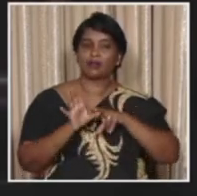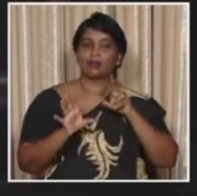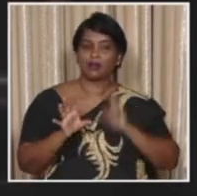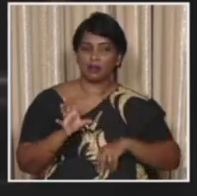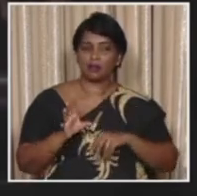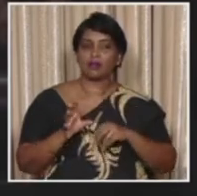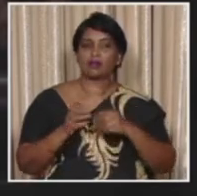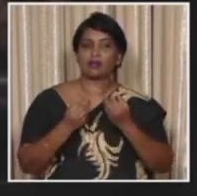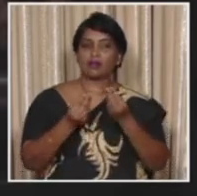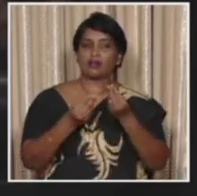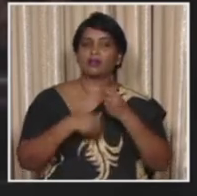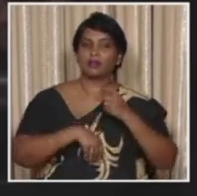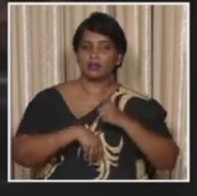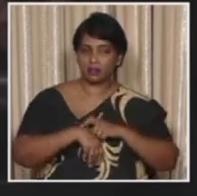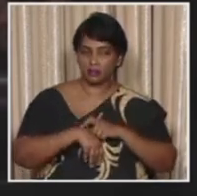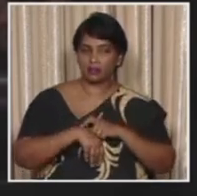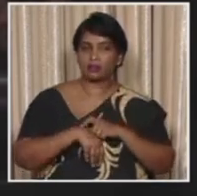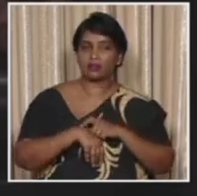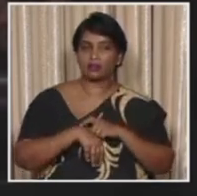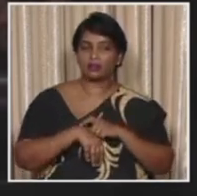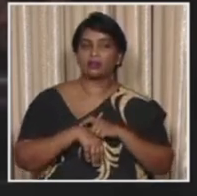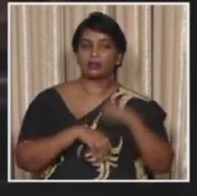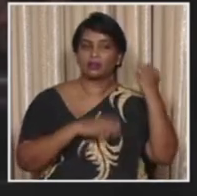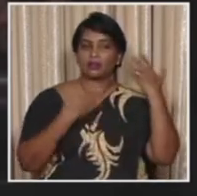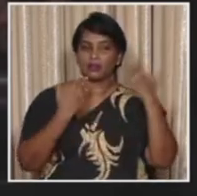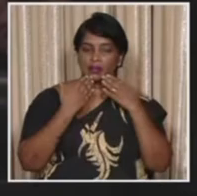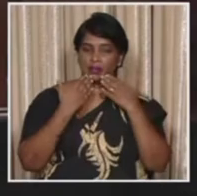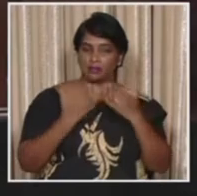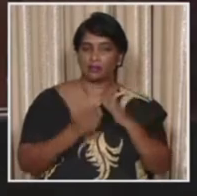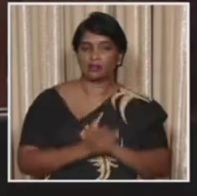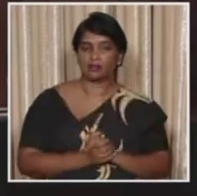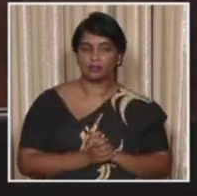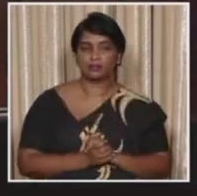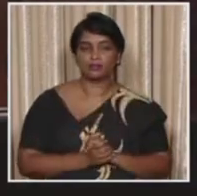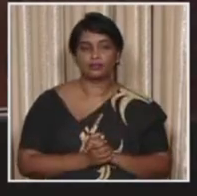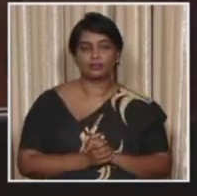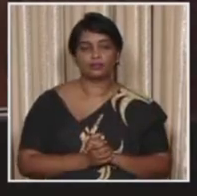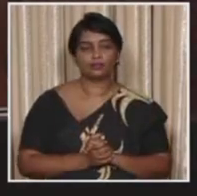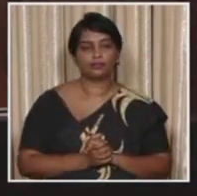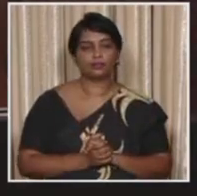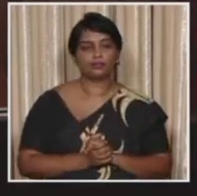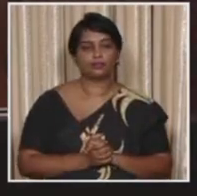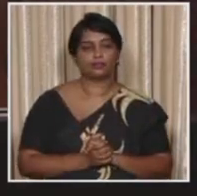ලබා දෙන්න කියන ගරු කතානායකතුමා ඉල්ලා සිටීම මම නේන බොහොම ස්තුතියි ඔබතුමාට සුබ පතනවා